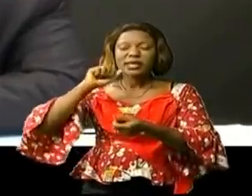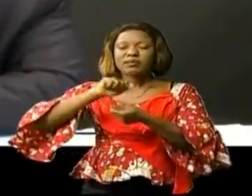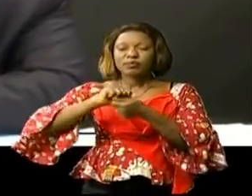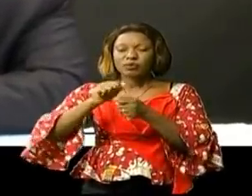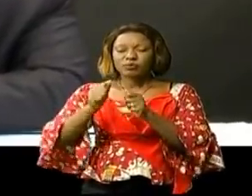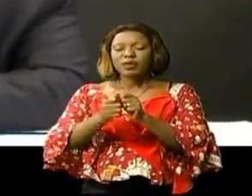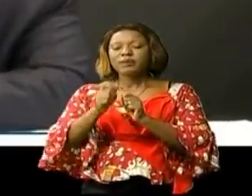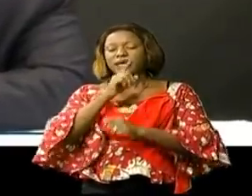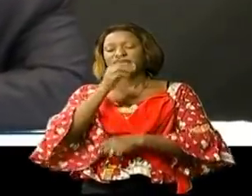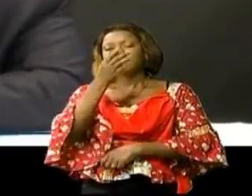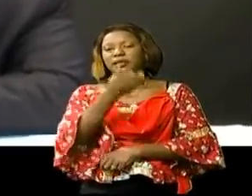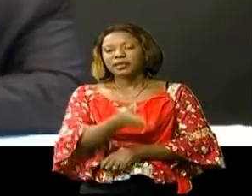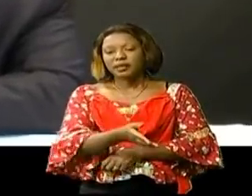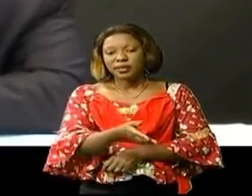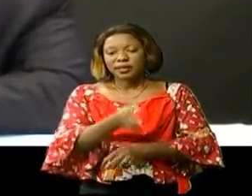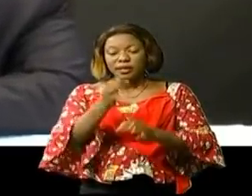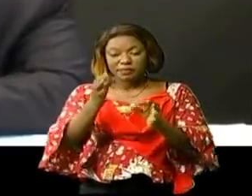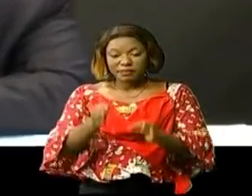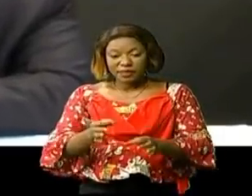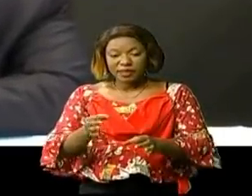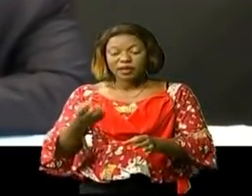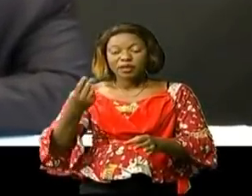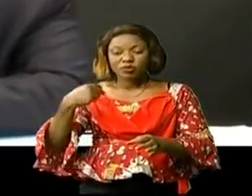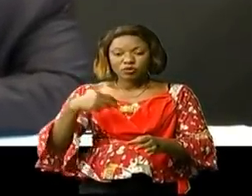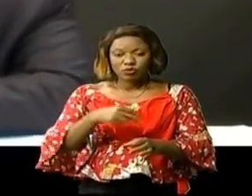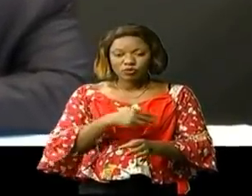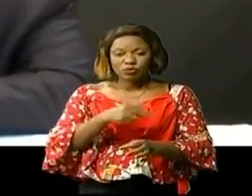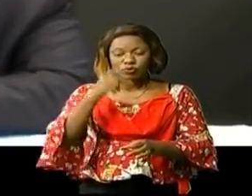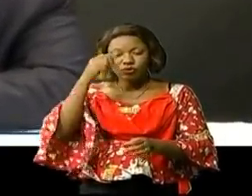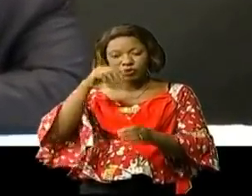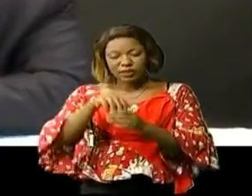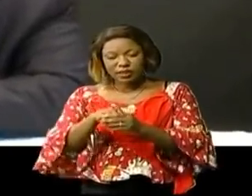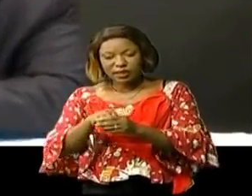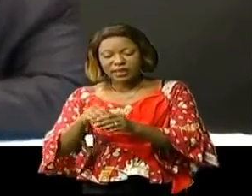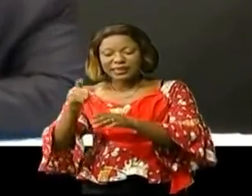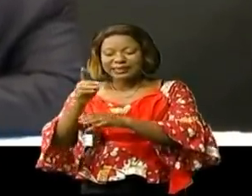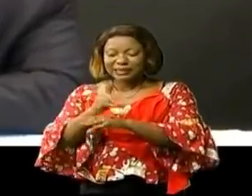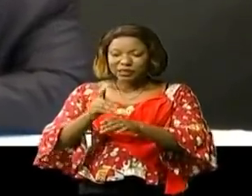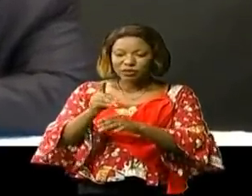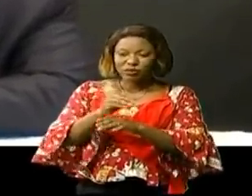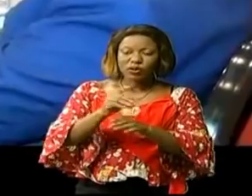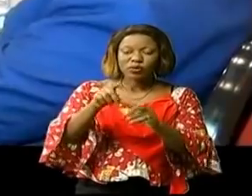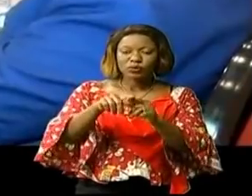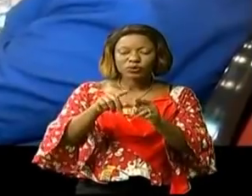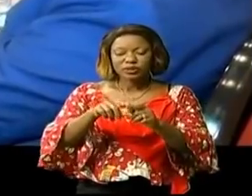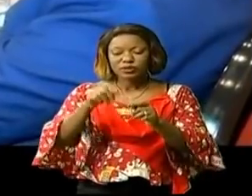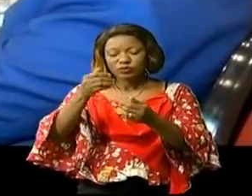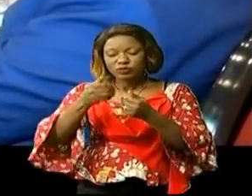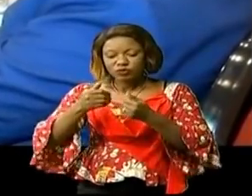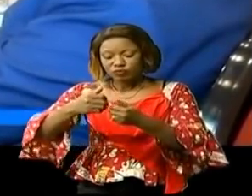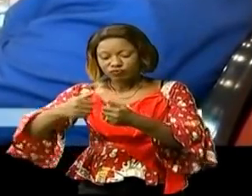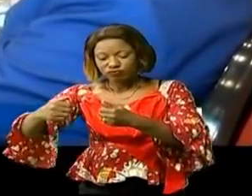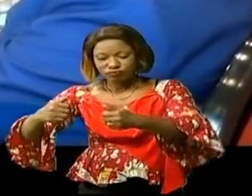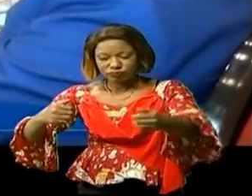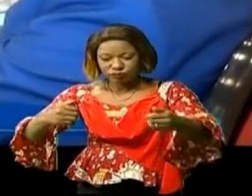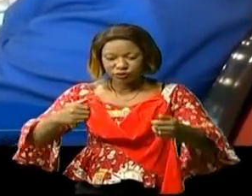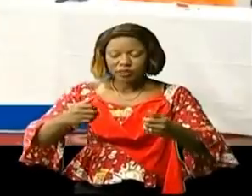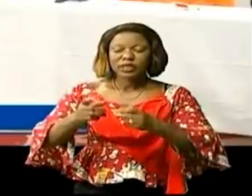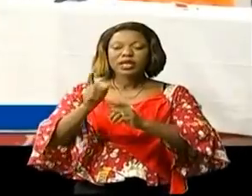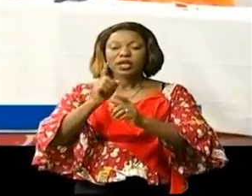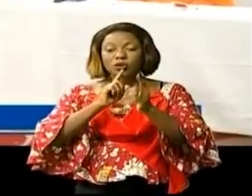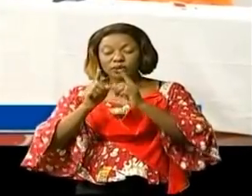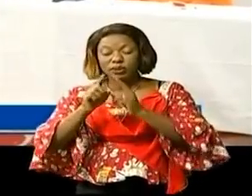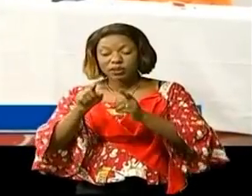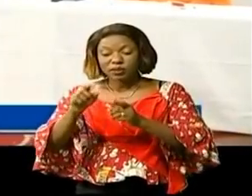font partie des recettes courantes de la province et de l'entité territoriale décentralisée. Ces concertations sur le plan de